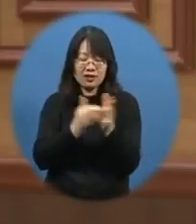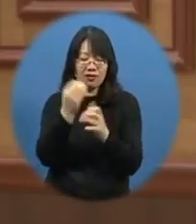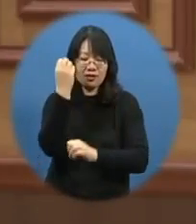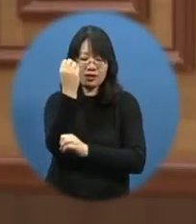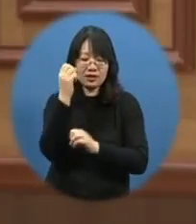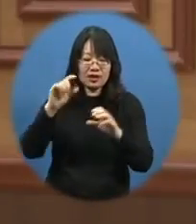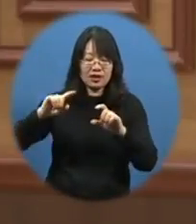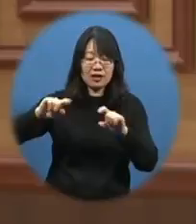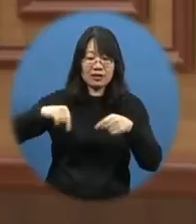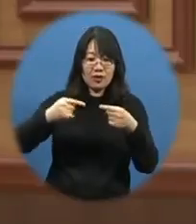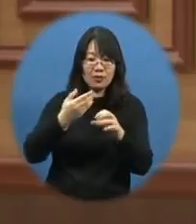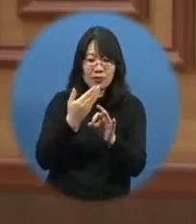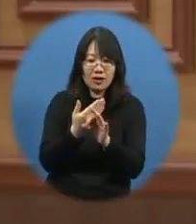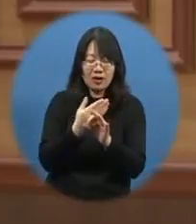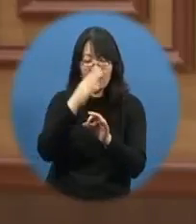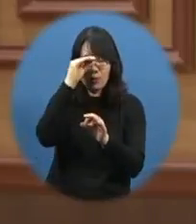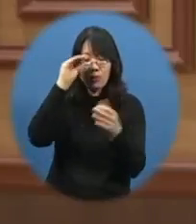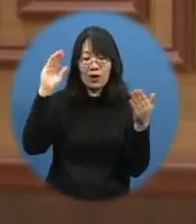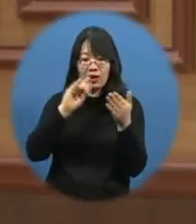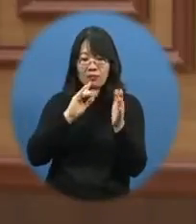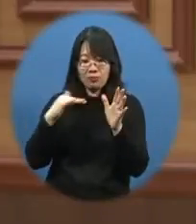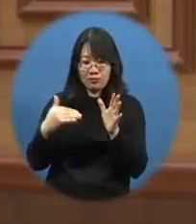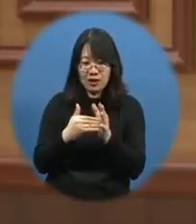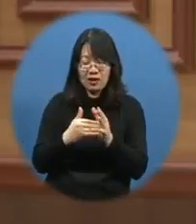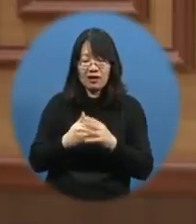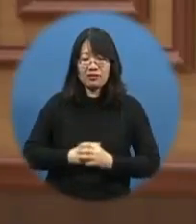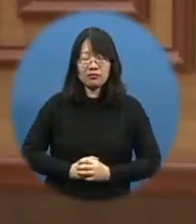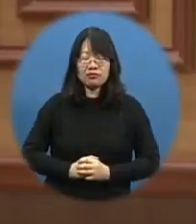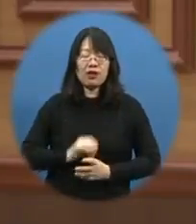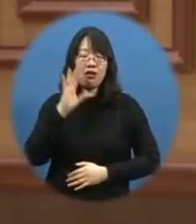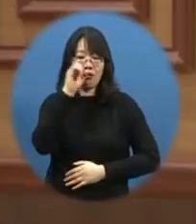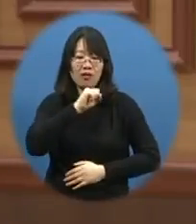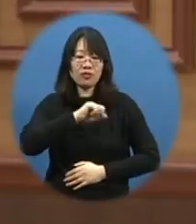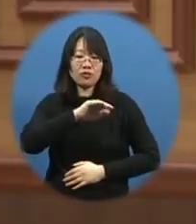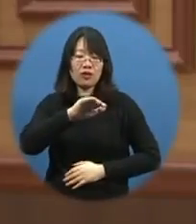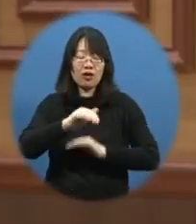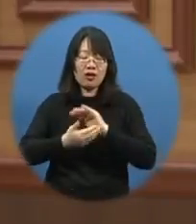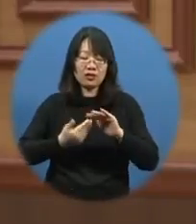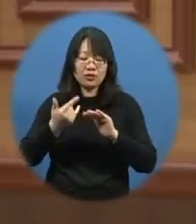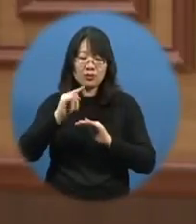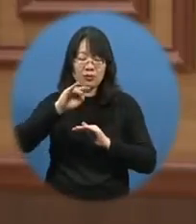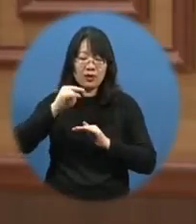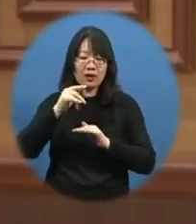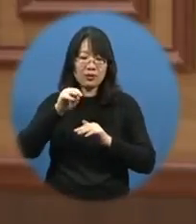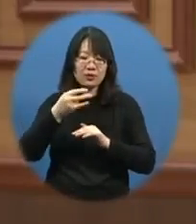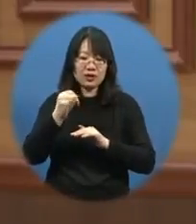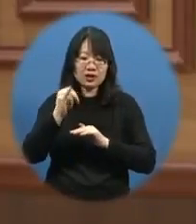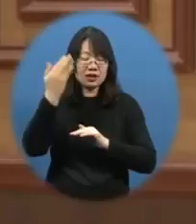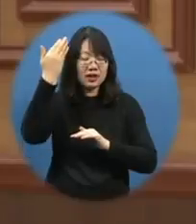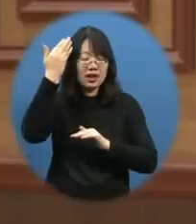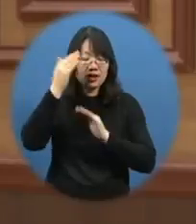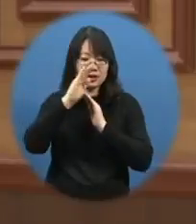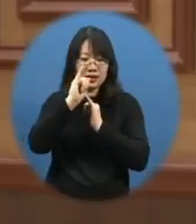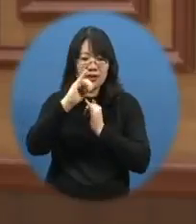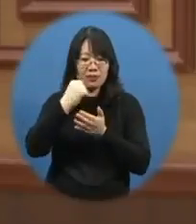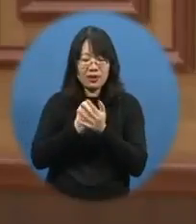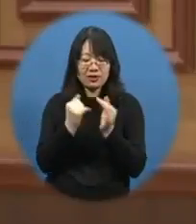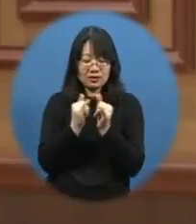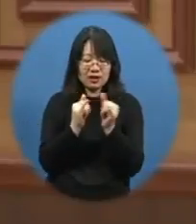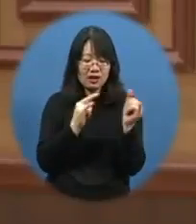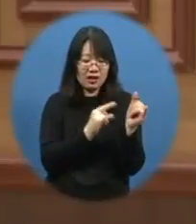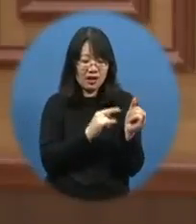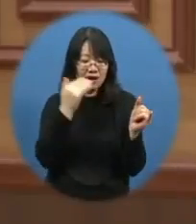틀에 들어가면은 모범생입니다. 아 그러면 아까 노벨 물리학상을 받은 사람 같은